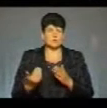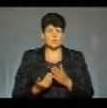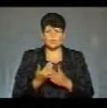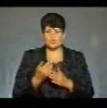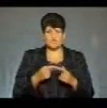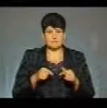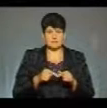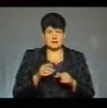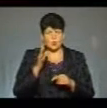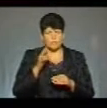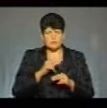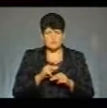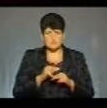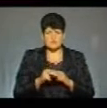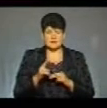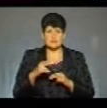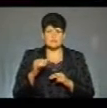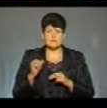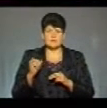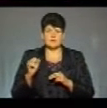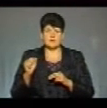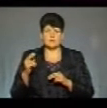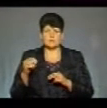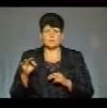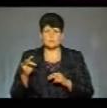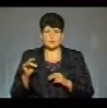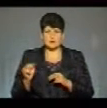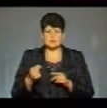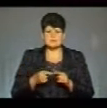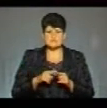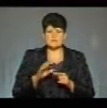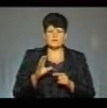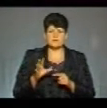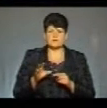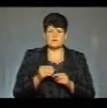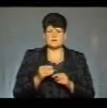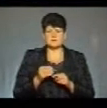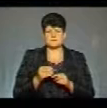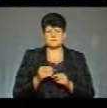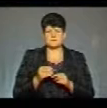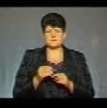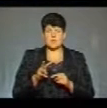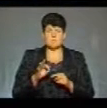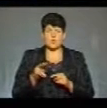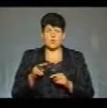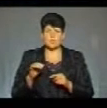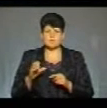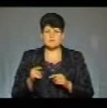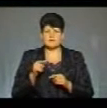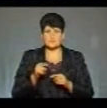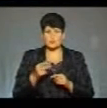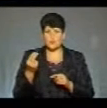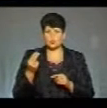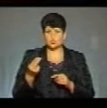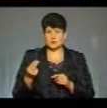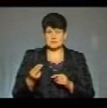науковці назвали. Так само Діодора. Теж. Це є червоногі молюски. Олександр Сталений за фахом